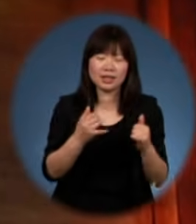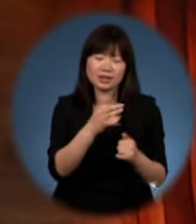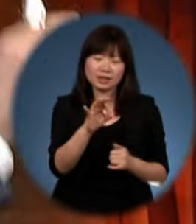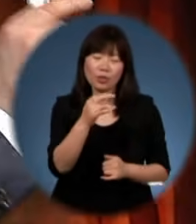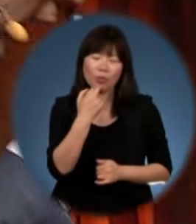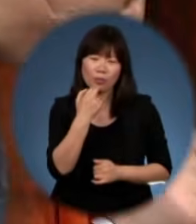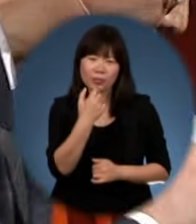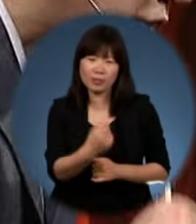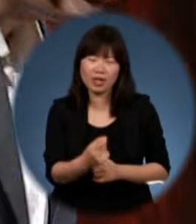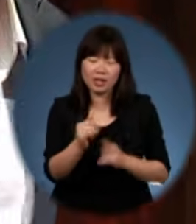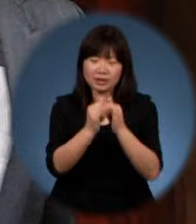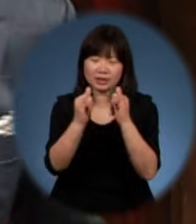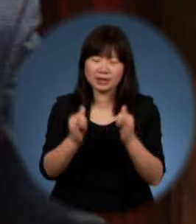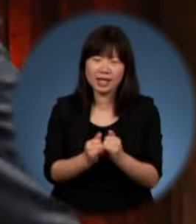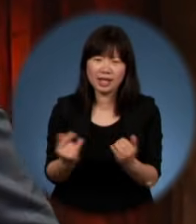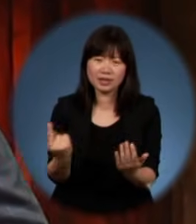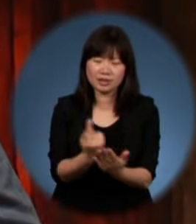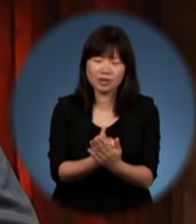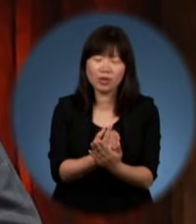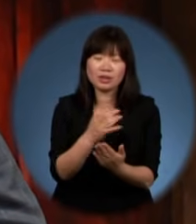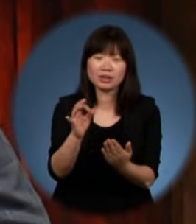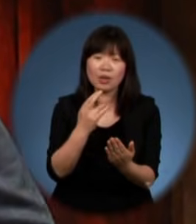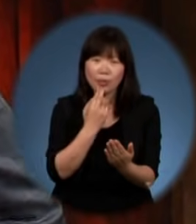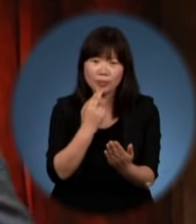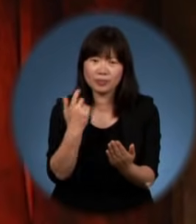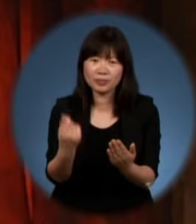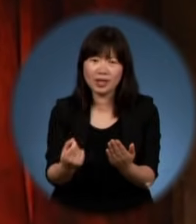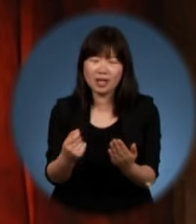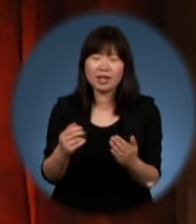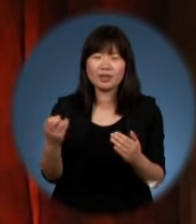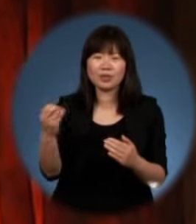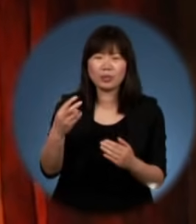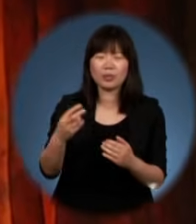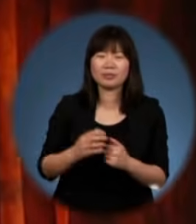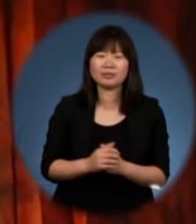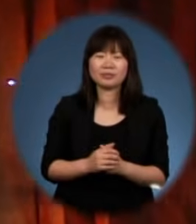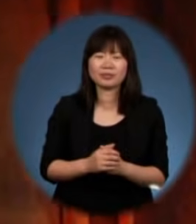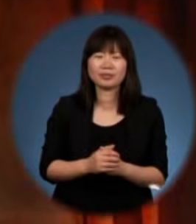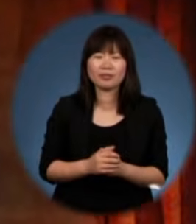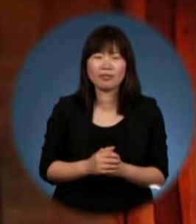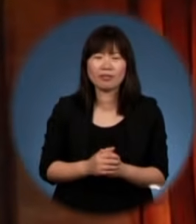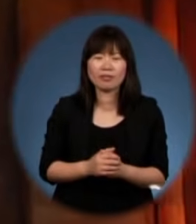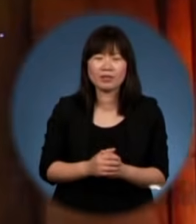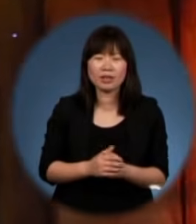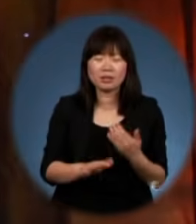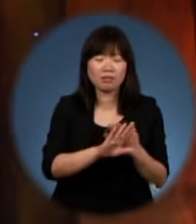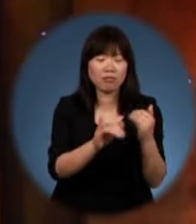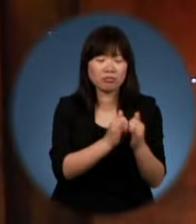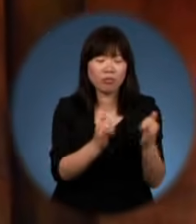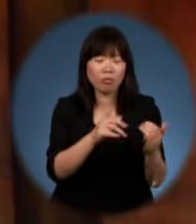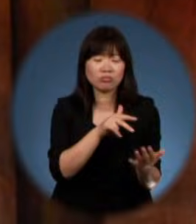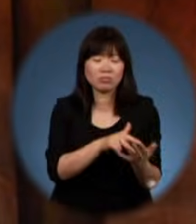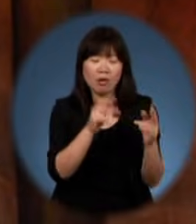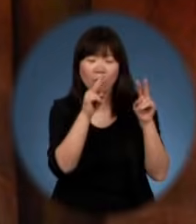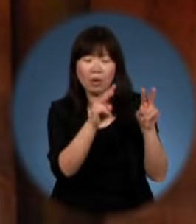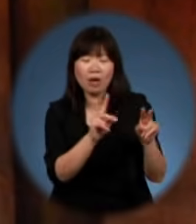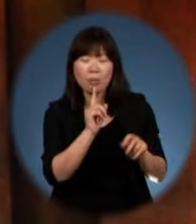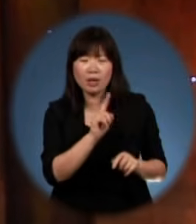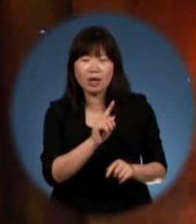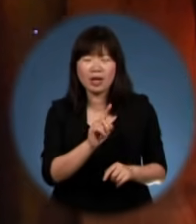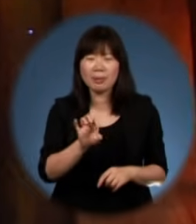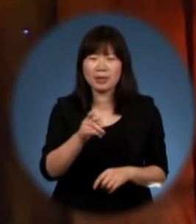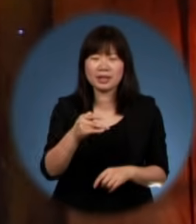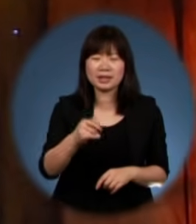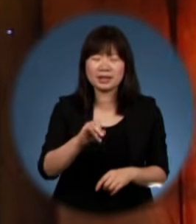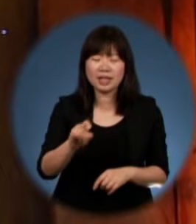않았다는 것이죠 그 사회 일원으로 인정하지 않았다는 것입니다 심지어 타자를 어떻게 보았을까 요 페르시아의